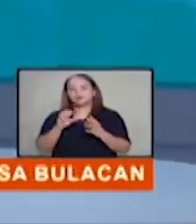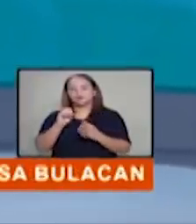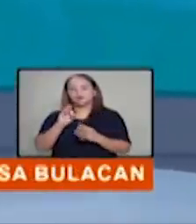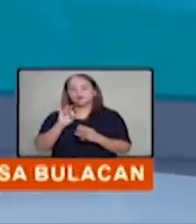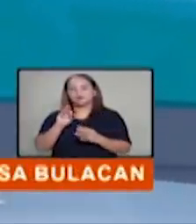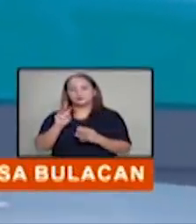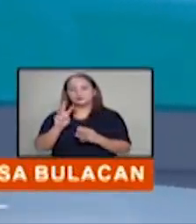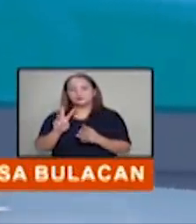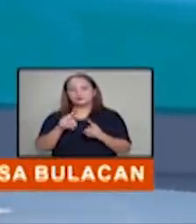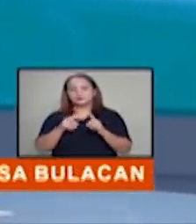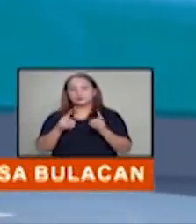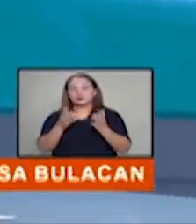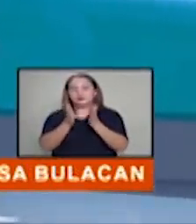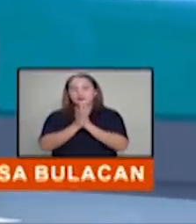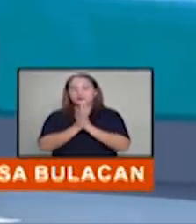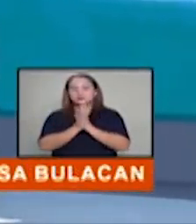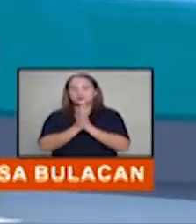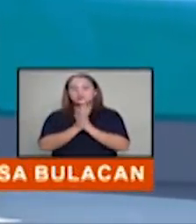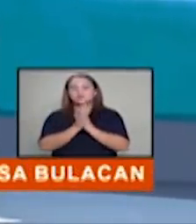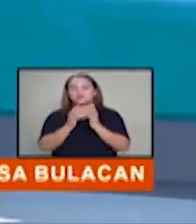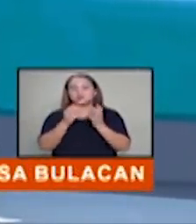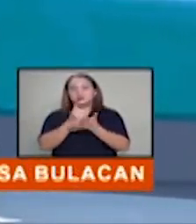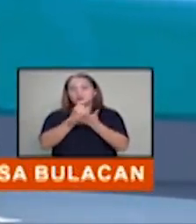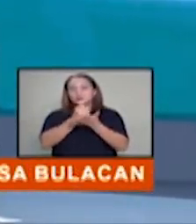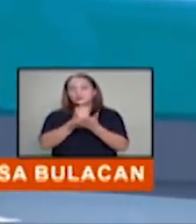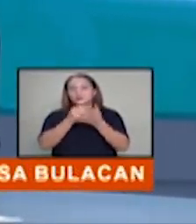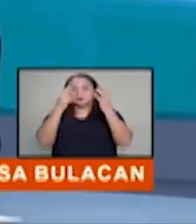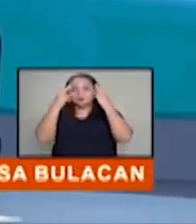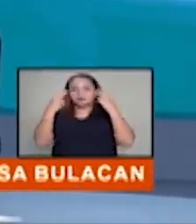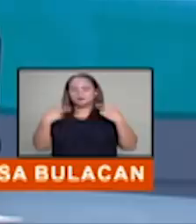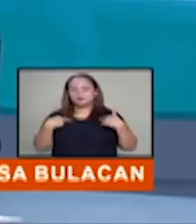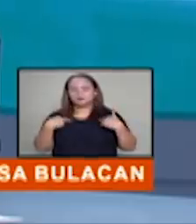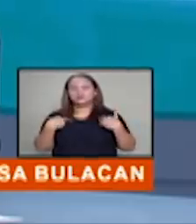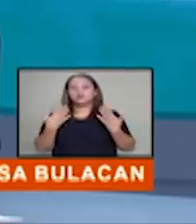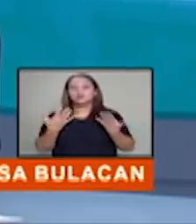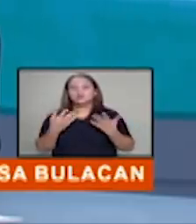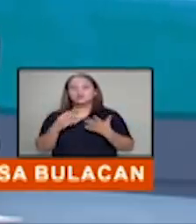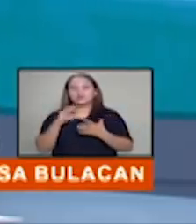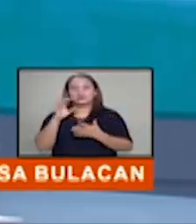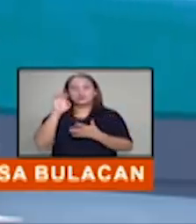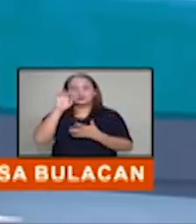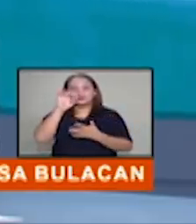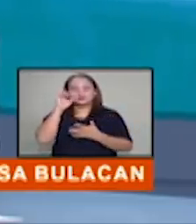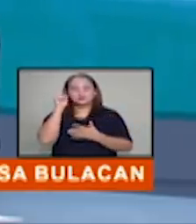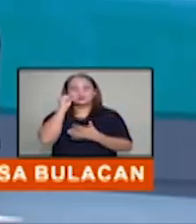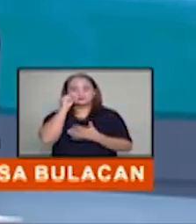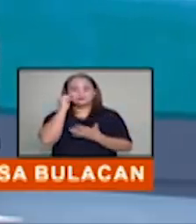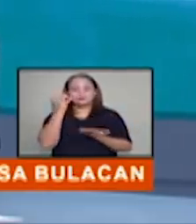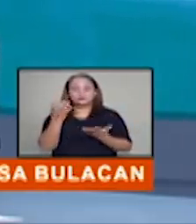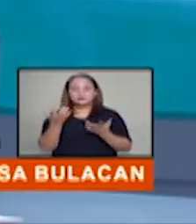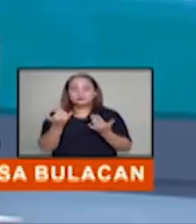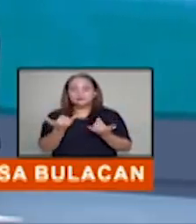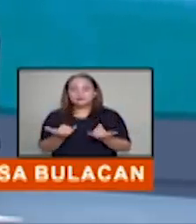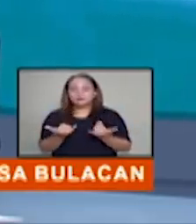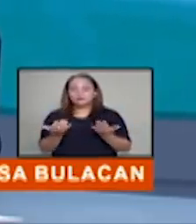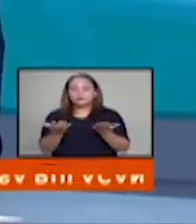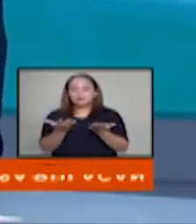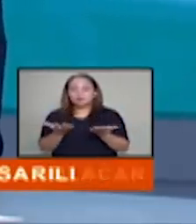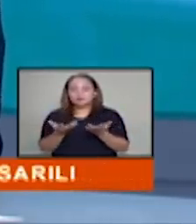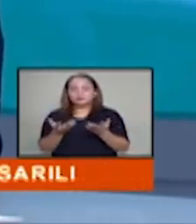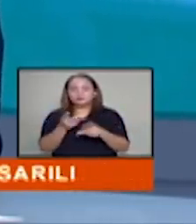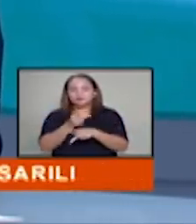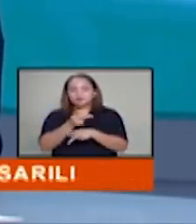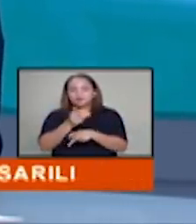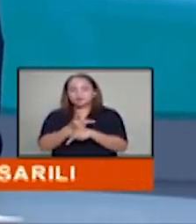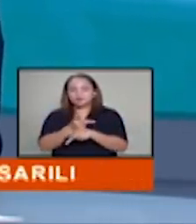Humingi po ng tulong sa atin ang OFW sa Riyadh, Saudi Arabia, na si Miss Evelyn Saludar. Kasalukuyan daw po siyang nasa pangalaga